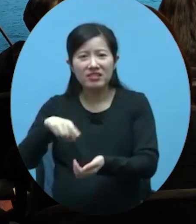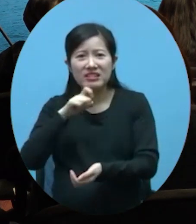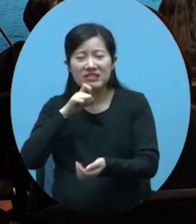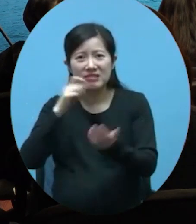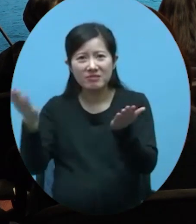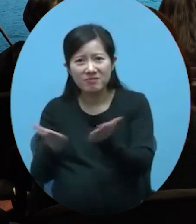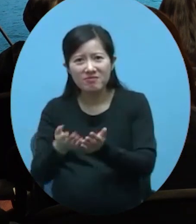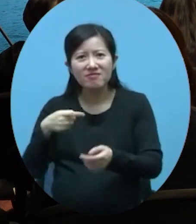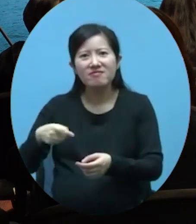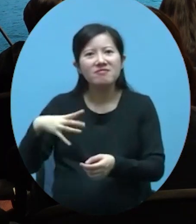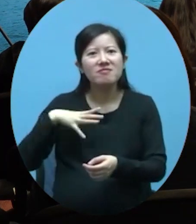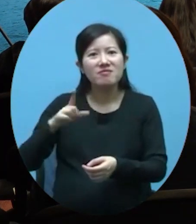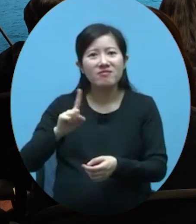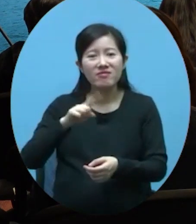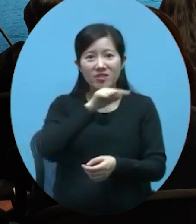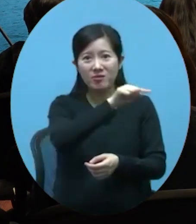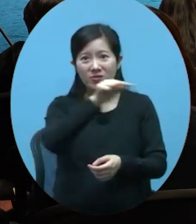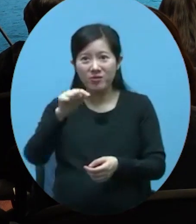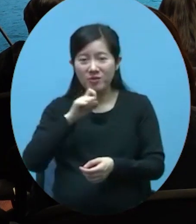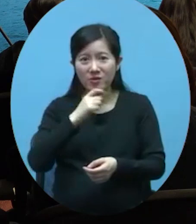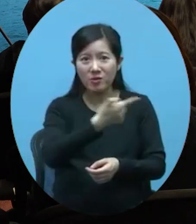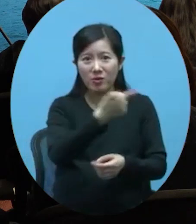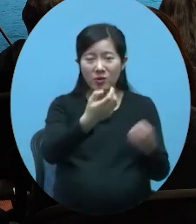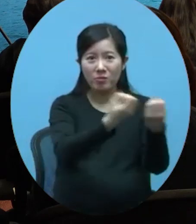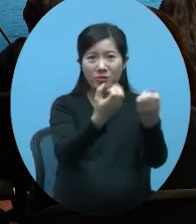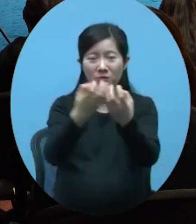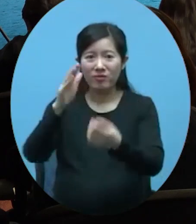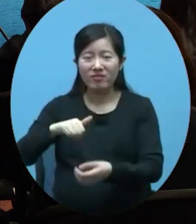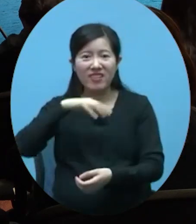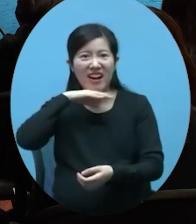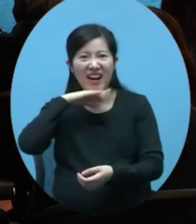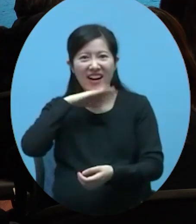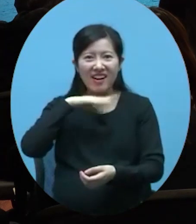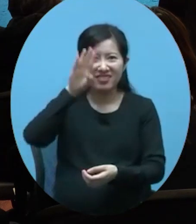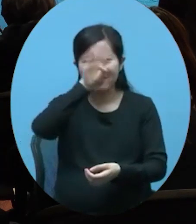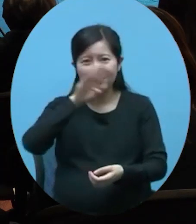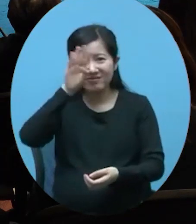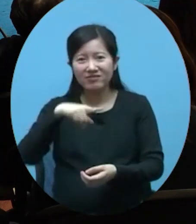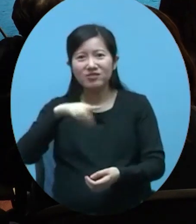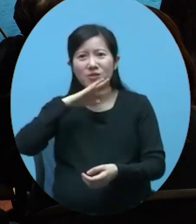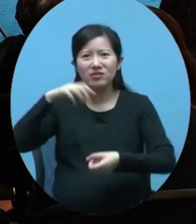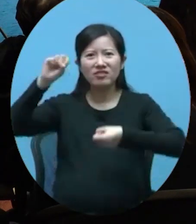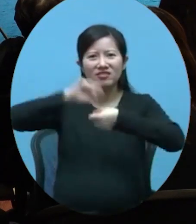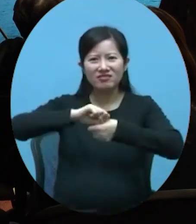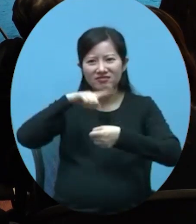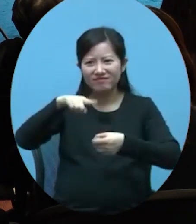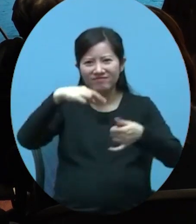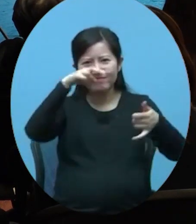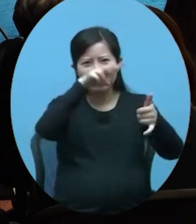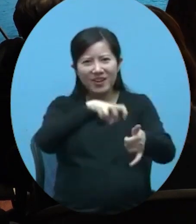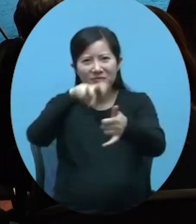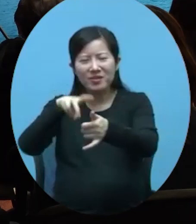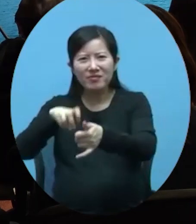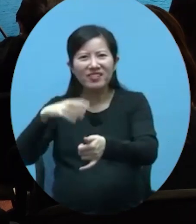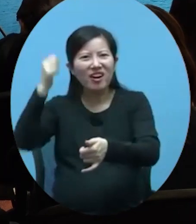其實可能有很多情況下都會發生假陰性如果是這樣的話其實是否增加了那個檢疫的難度還有會不會更加容易令